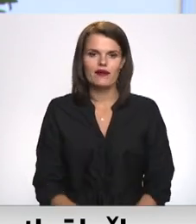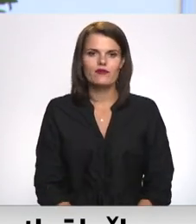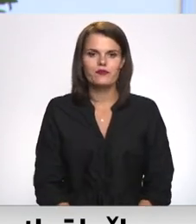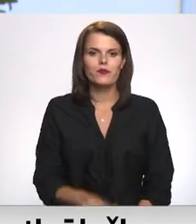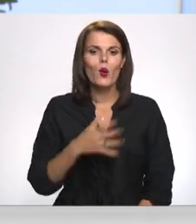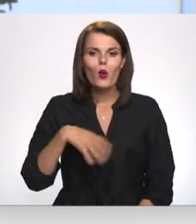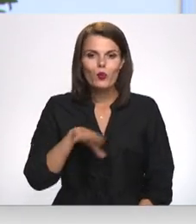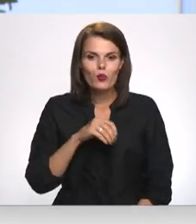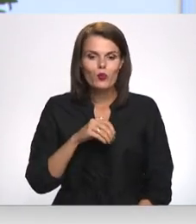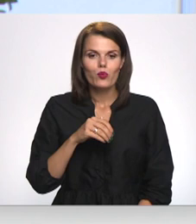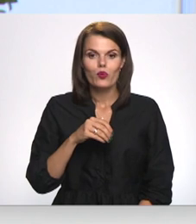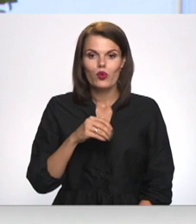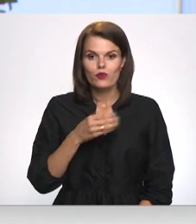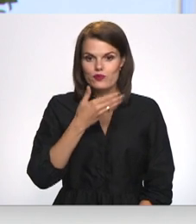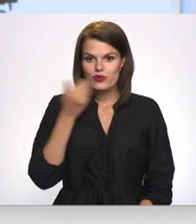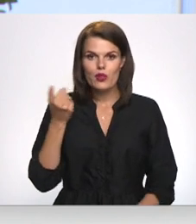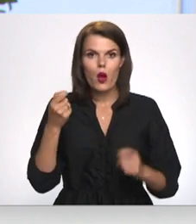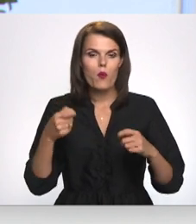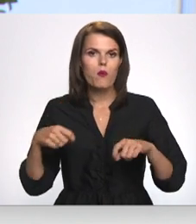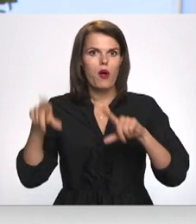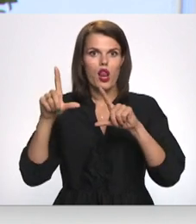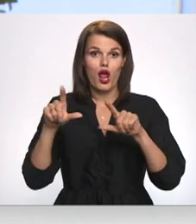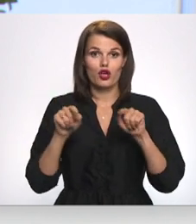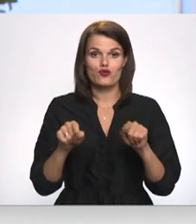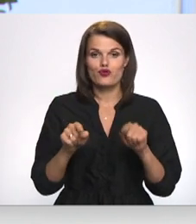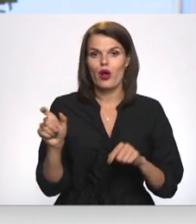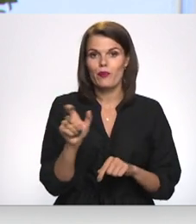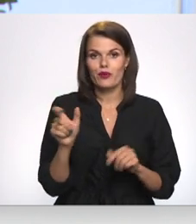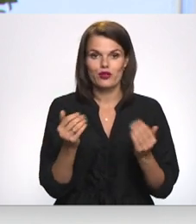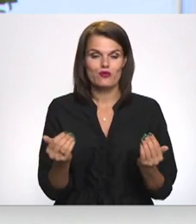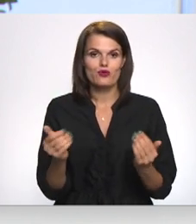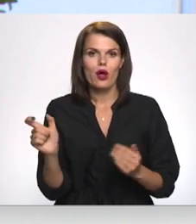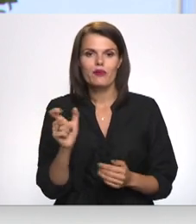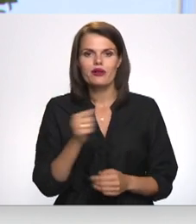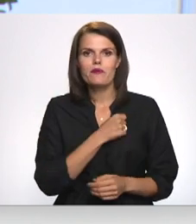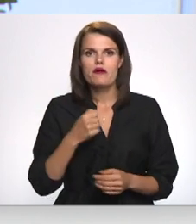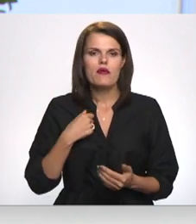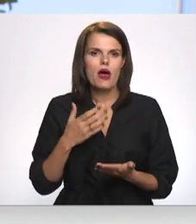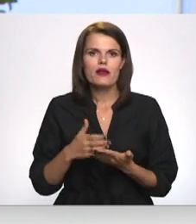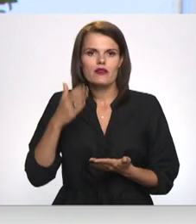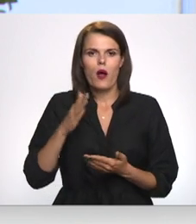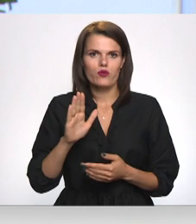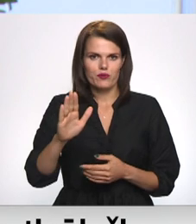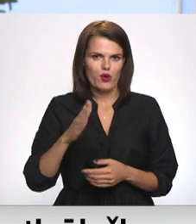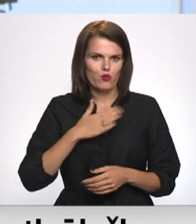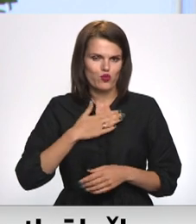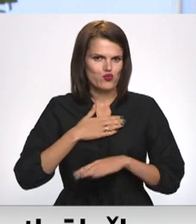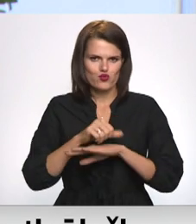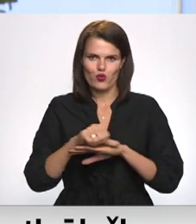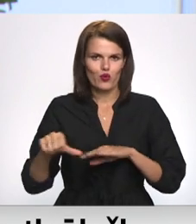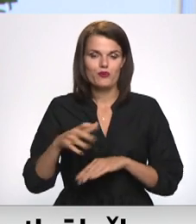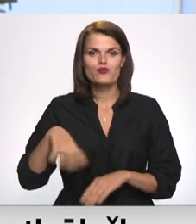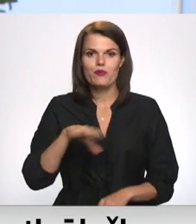Mums nav palielinājušies šai mirklī, šai momentā militārie draudi pie mūsu robežām, jo, kā